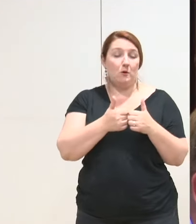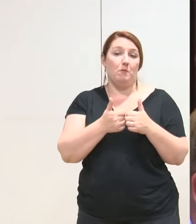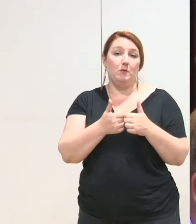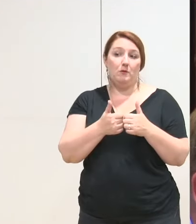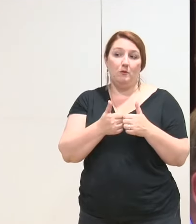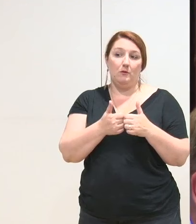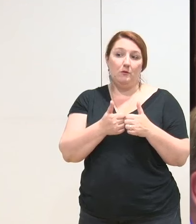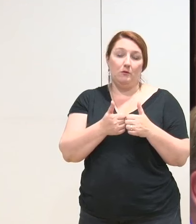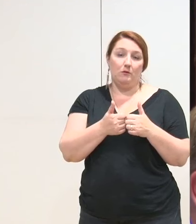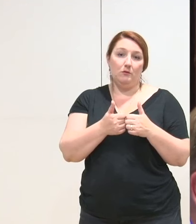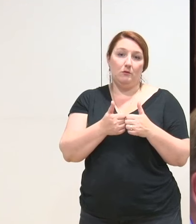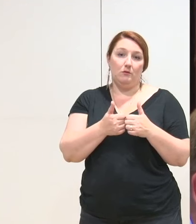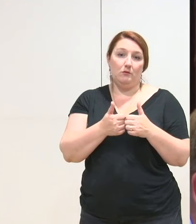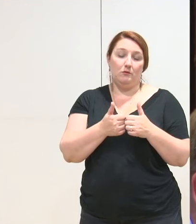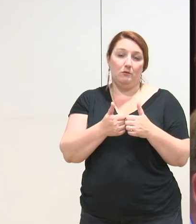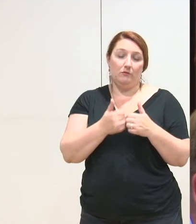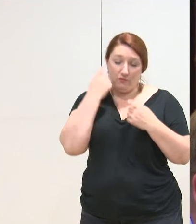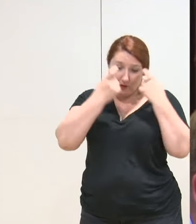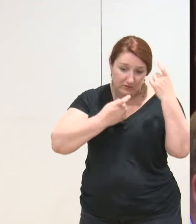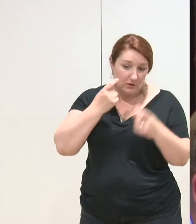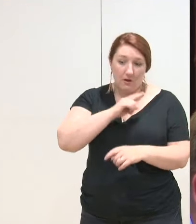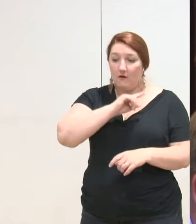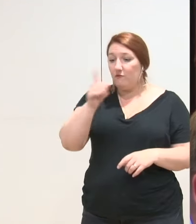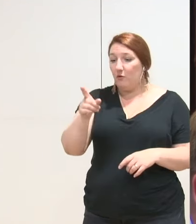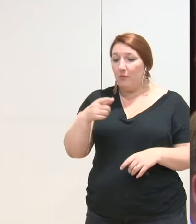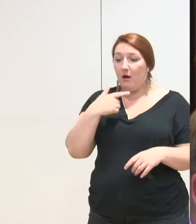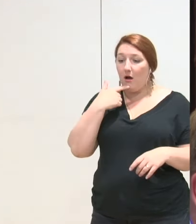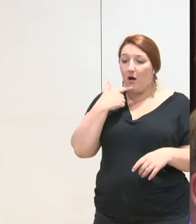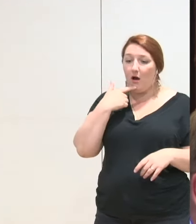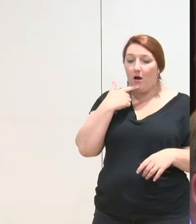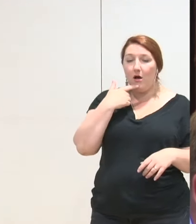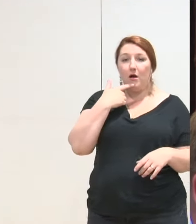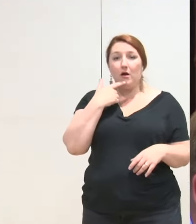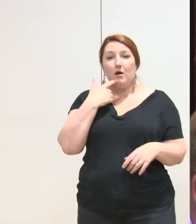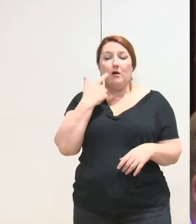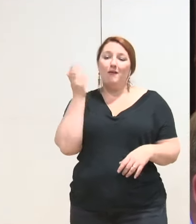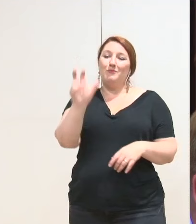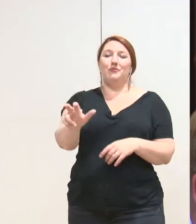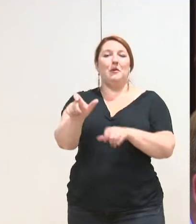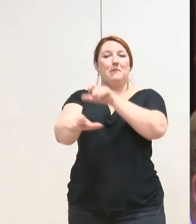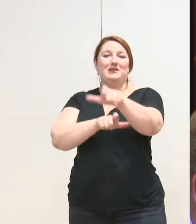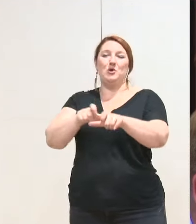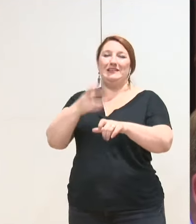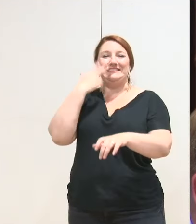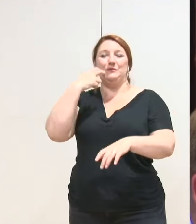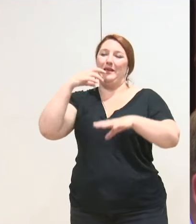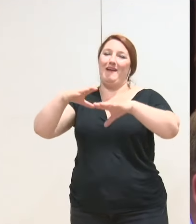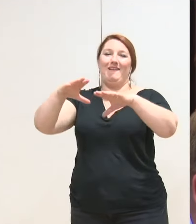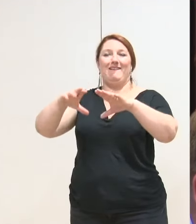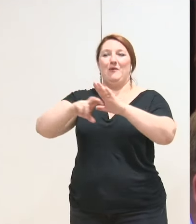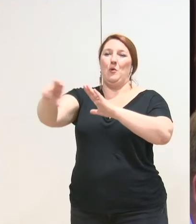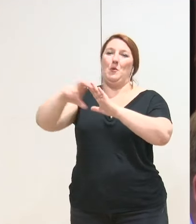et de ne pas renvoyer la responsabilité sur un travail budgétaire fait par les Grenoblois comment nous pouvons sortir de cet